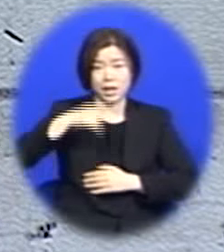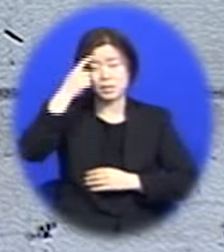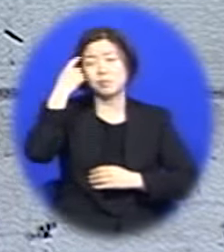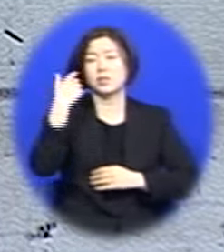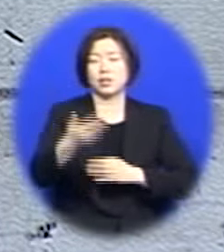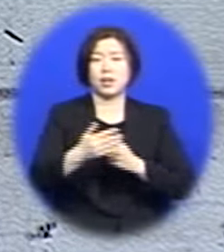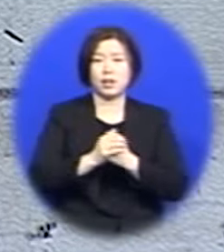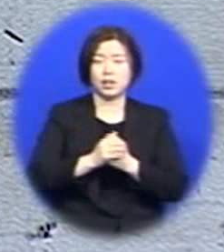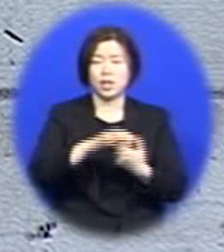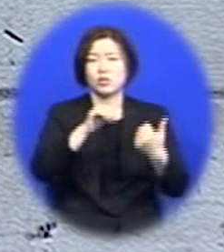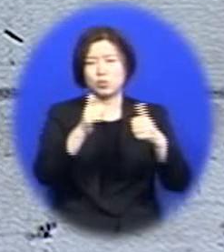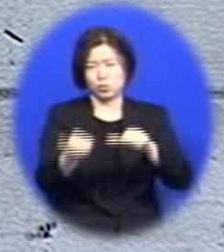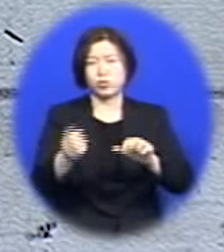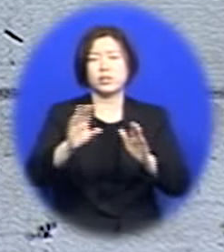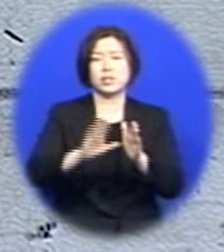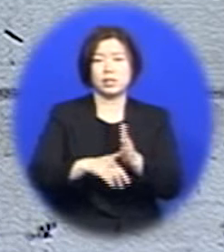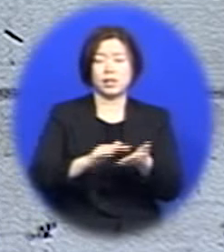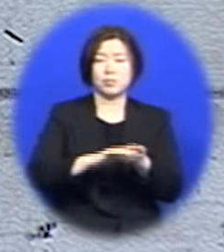죽었을 때예요.